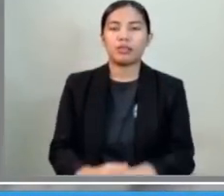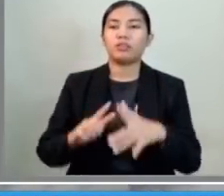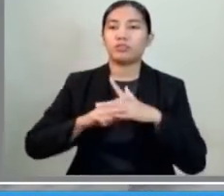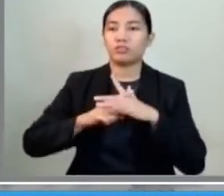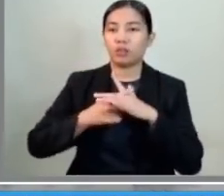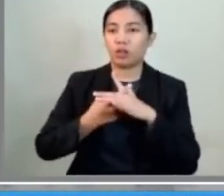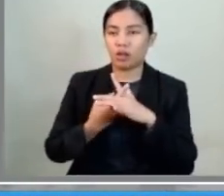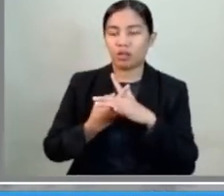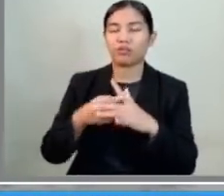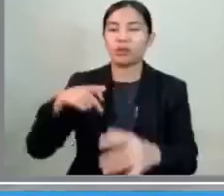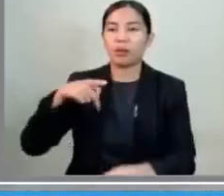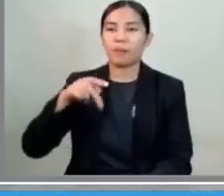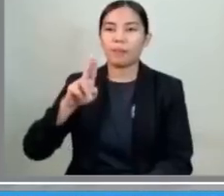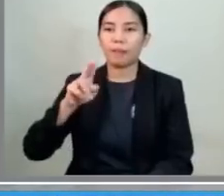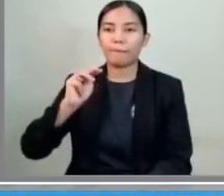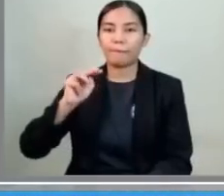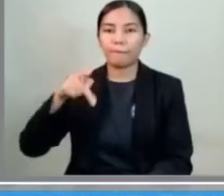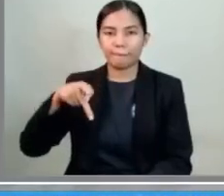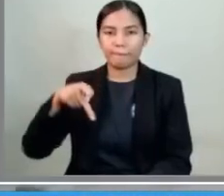mag-pump out ng tubig kahapon.